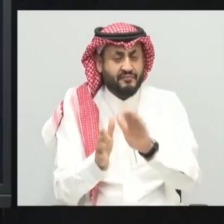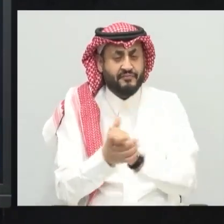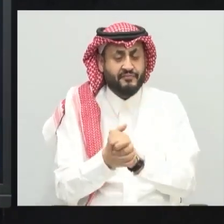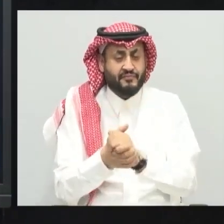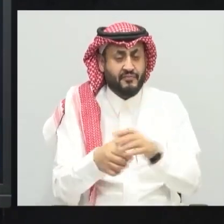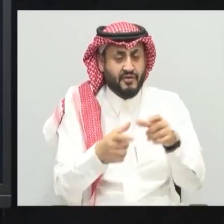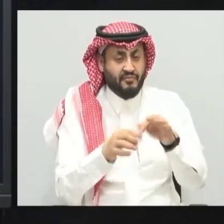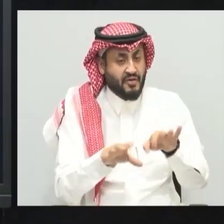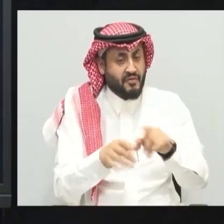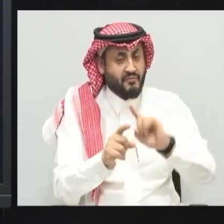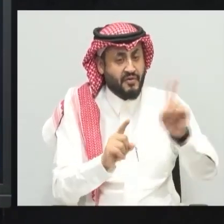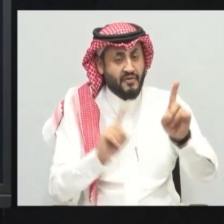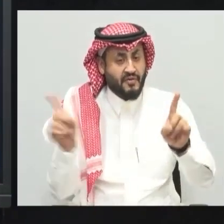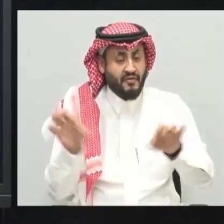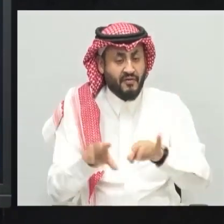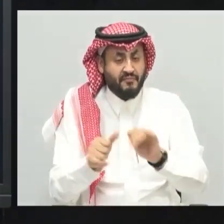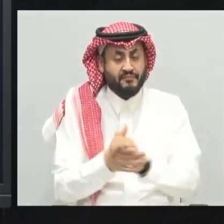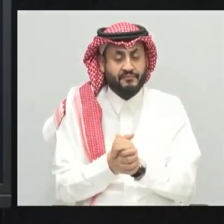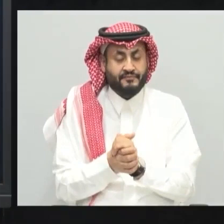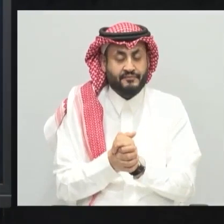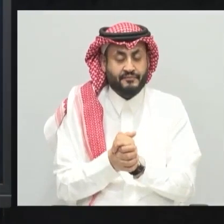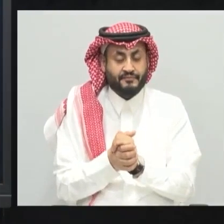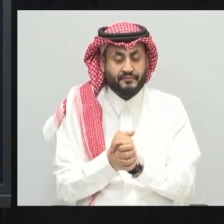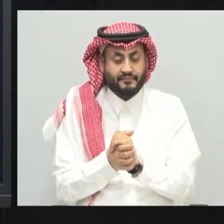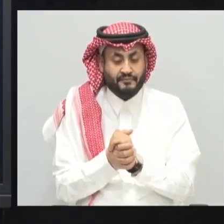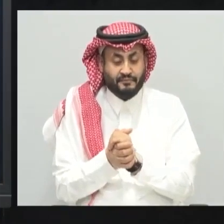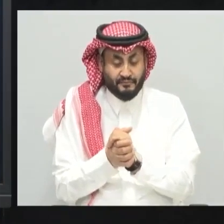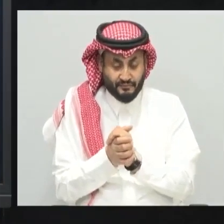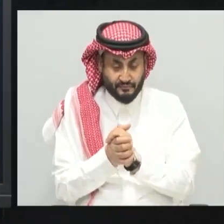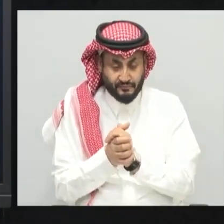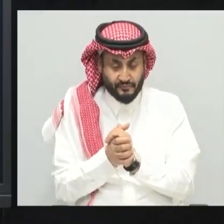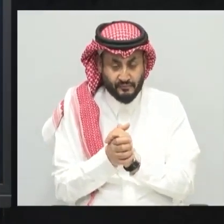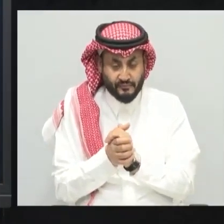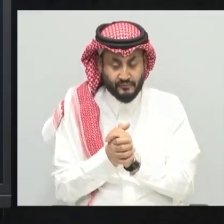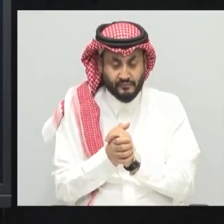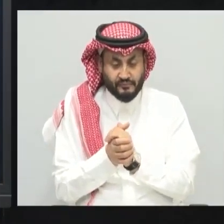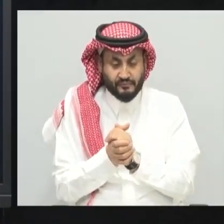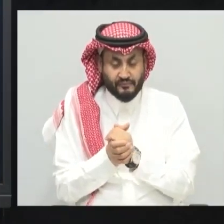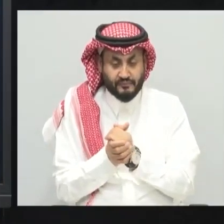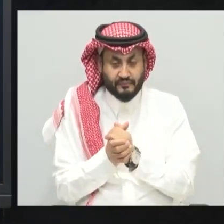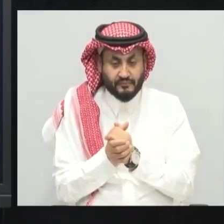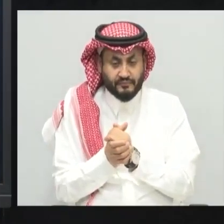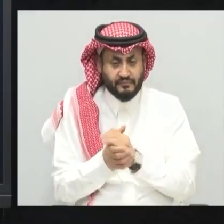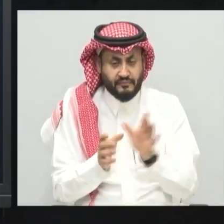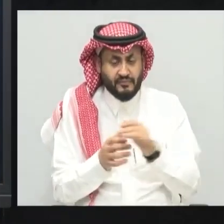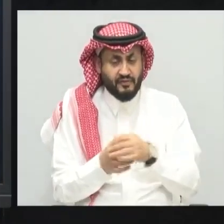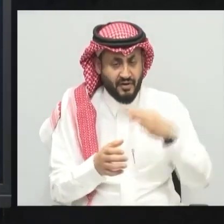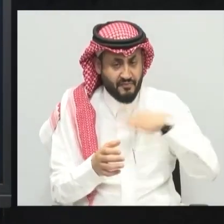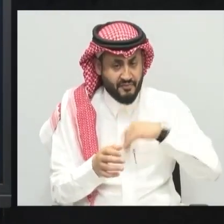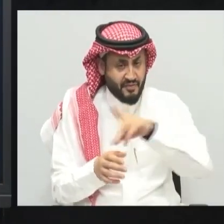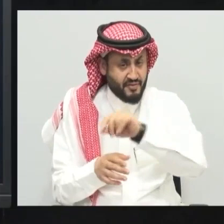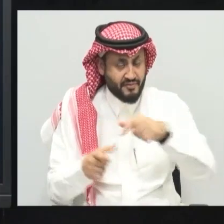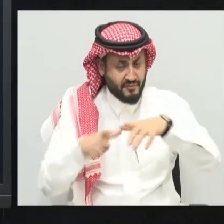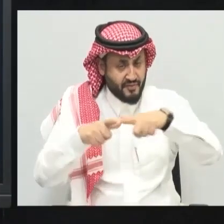فيه بعدم وجود فرص وظيفيه تناسبهم فحينما يستفيدون من مثل تلك المنصات كما اشرنا